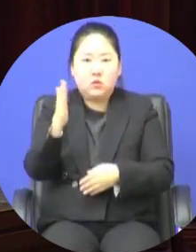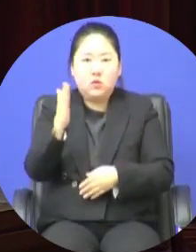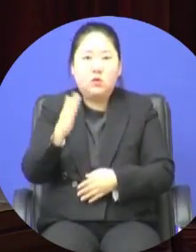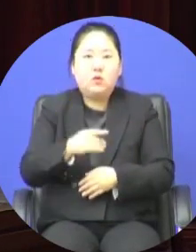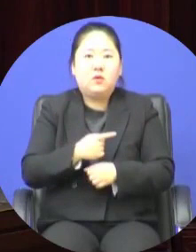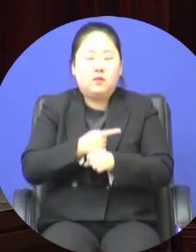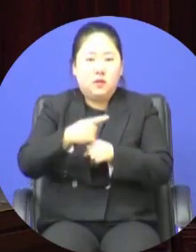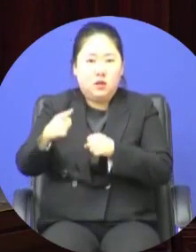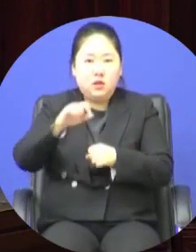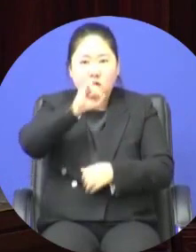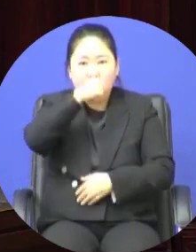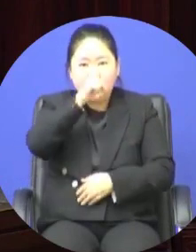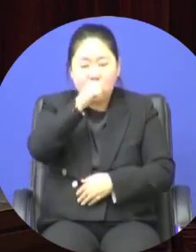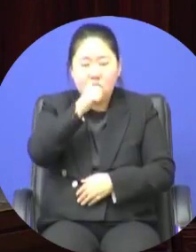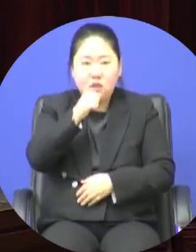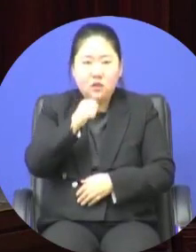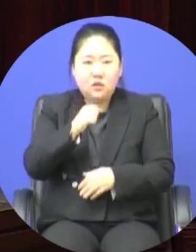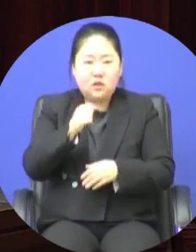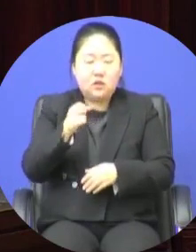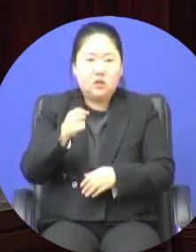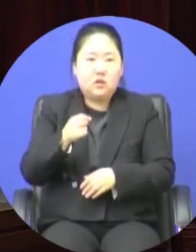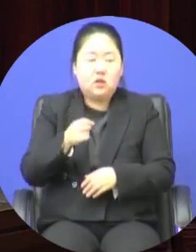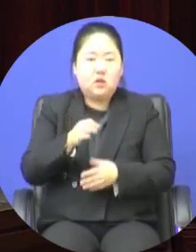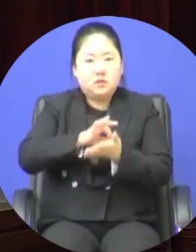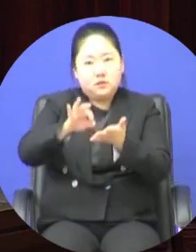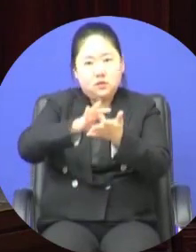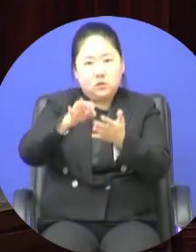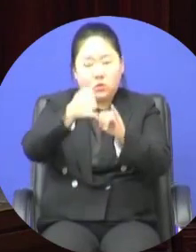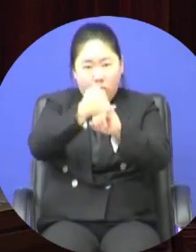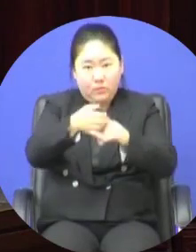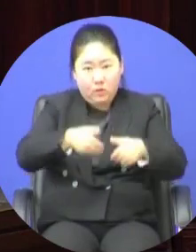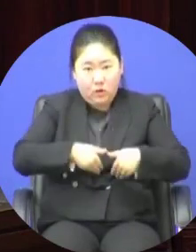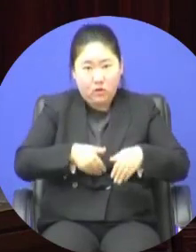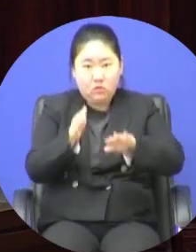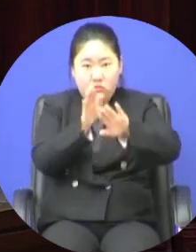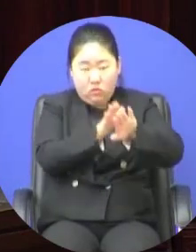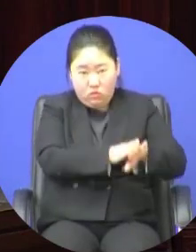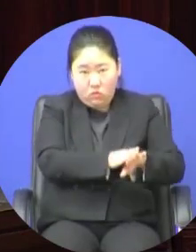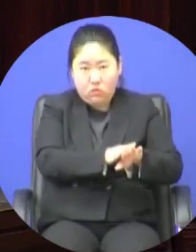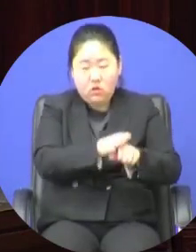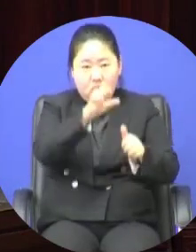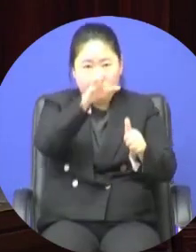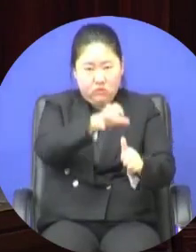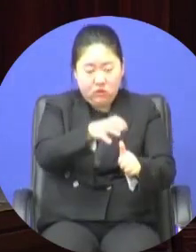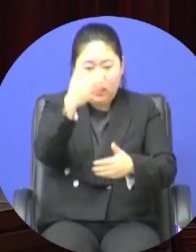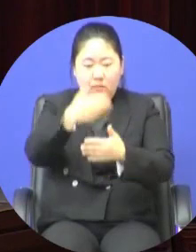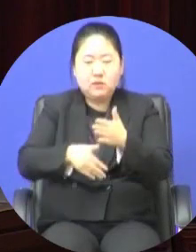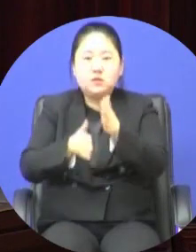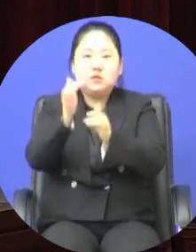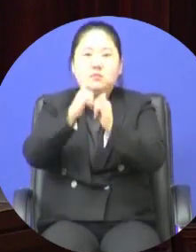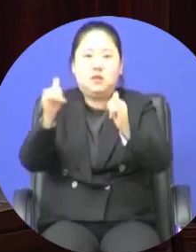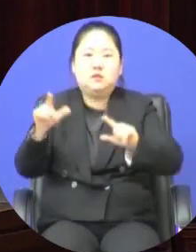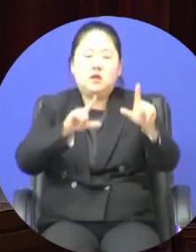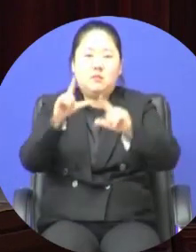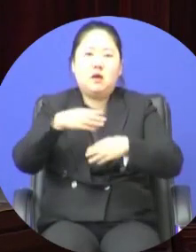예산안은 경상적 경비를 최대한 억제하고 시민의 안정적 삶을 최우선으로 편성했습니다.